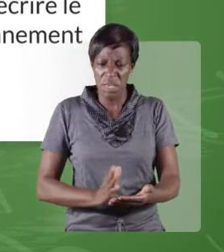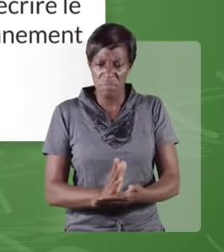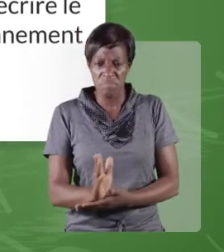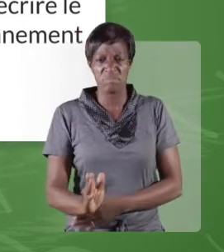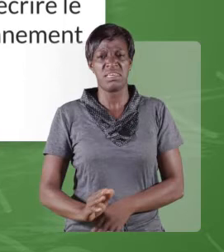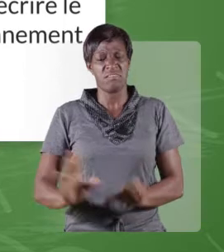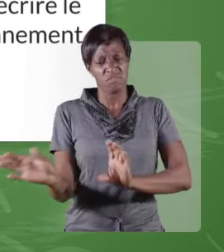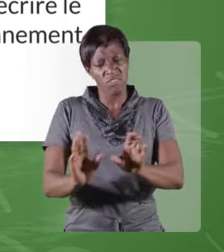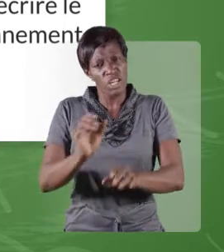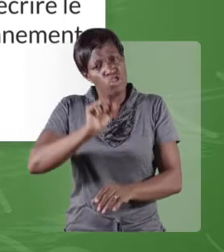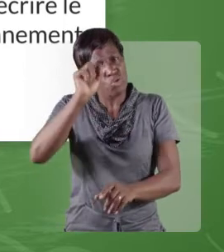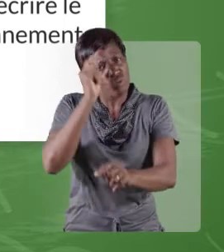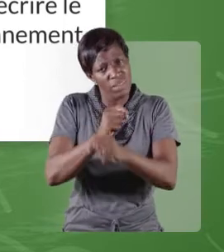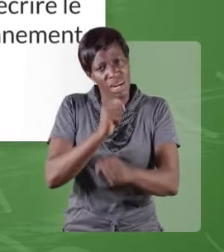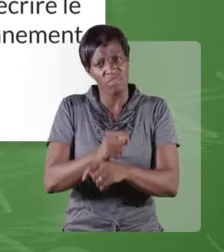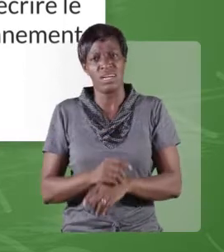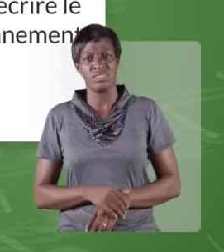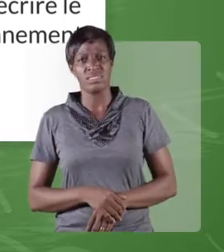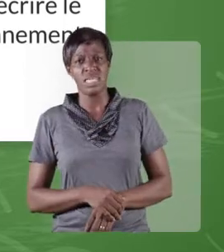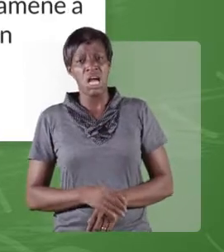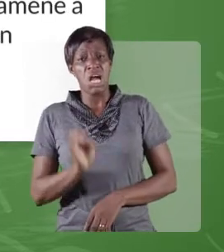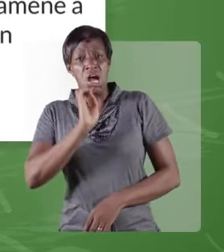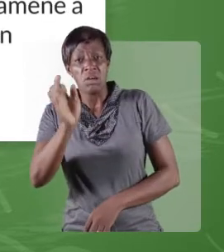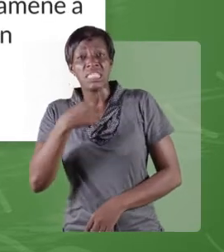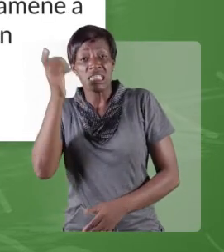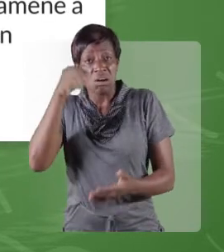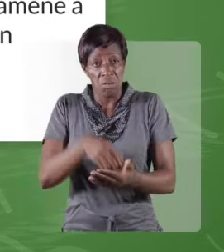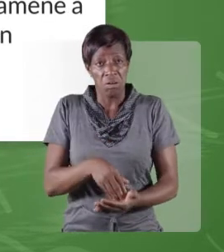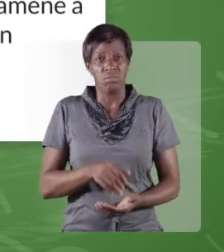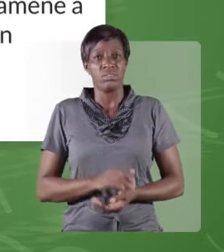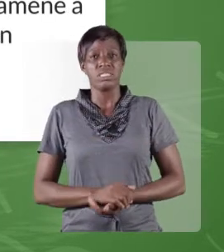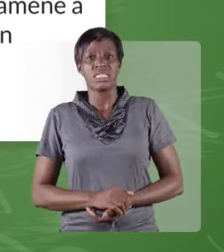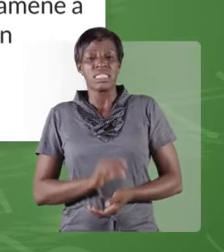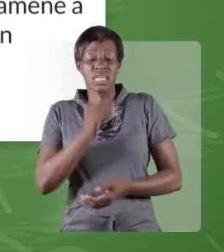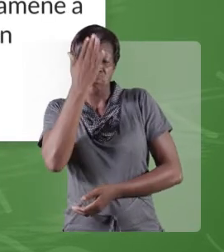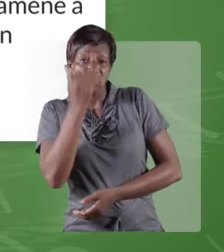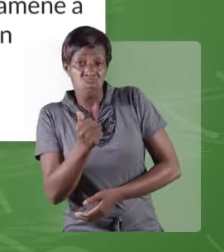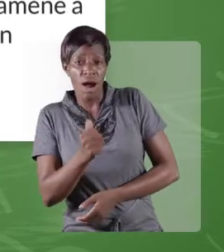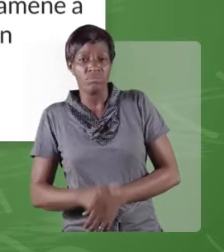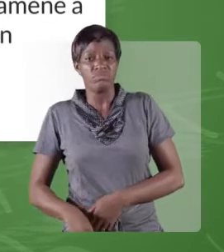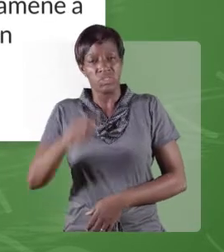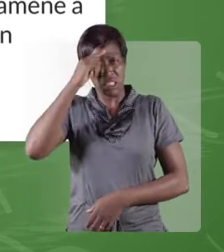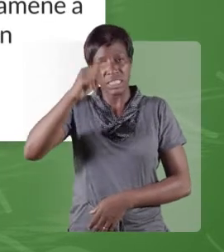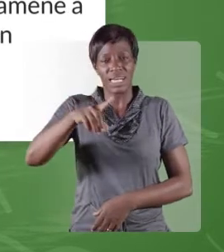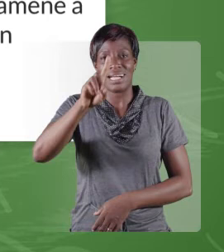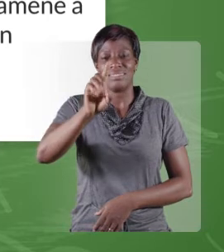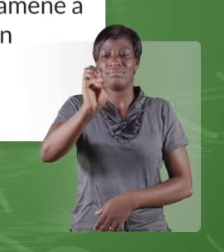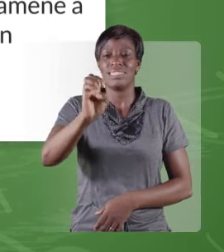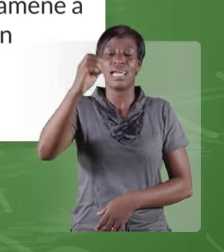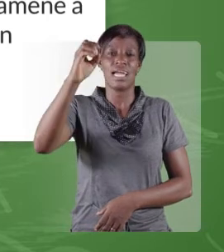pour lequel elle a été créée. Ils ajoutent que c'est à juste titre que le général de